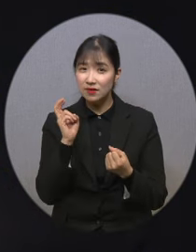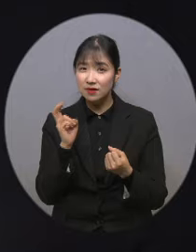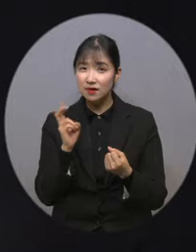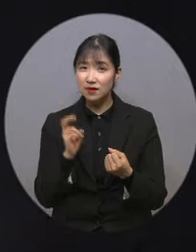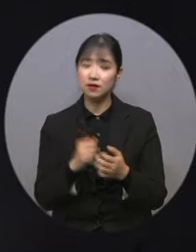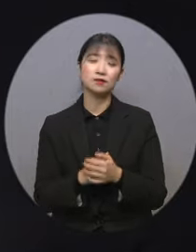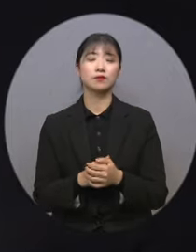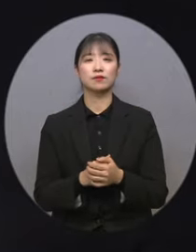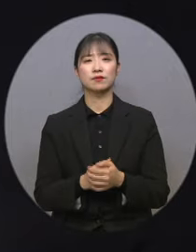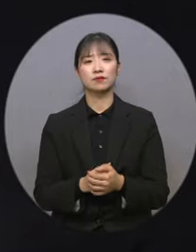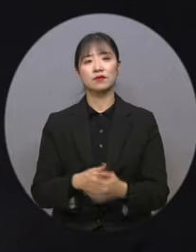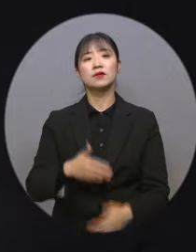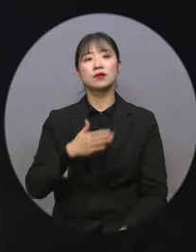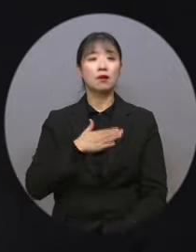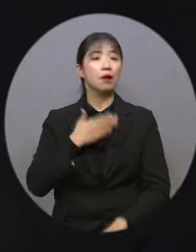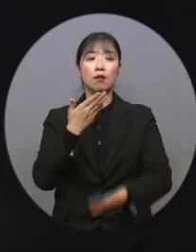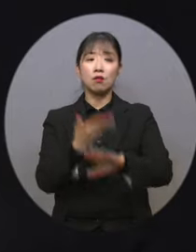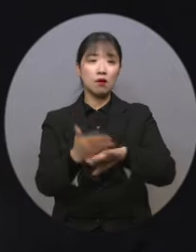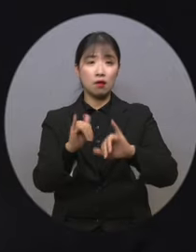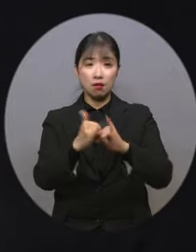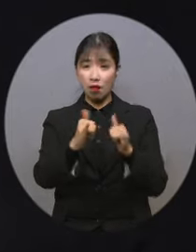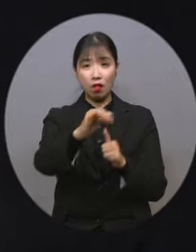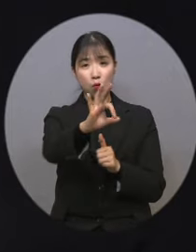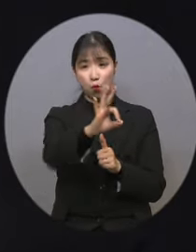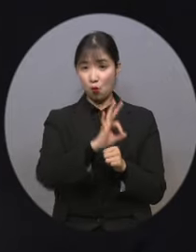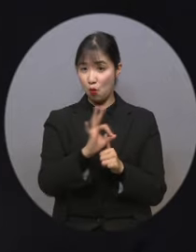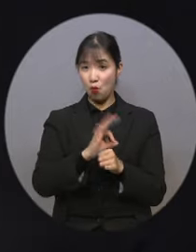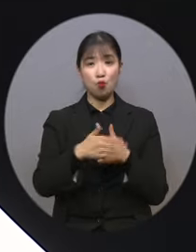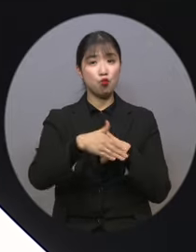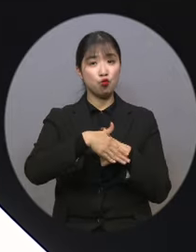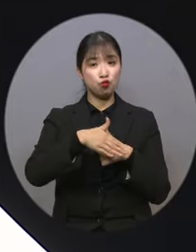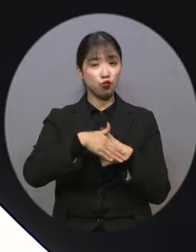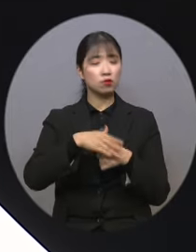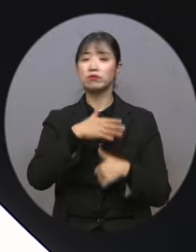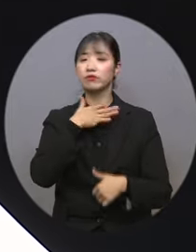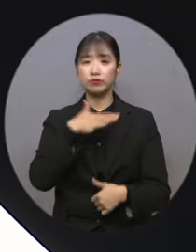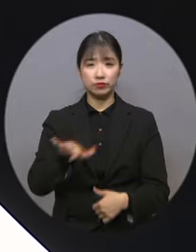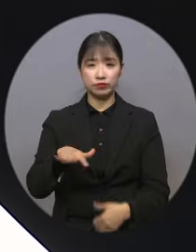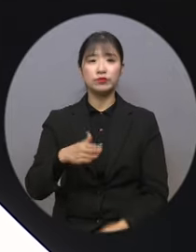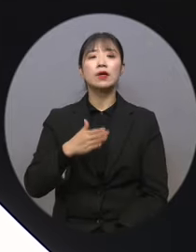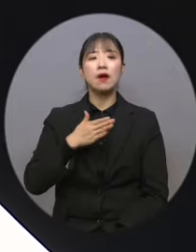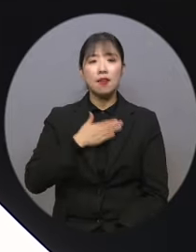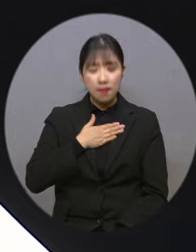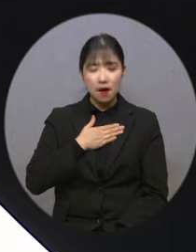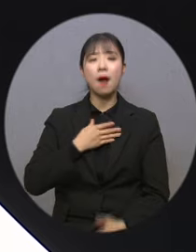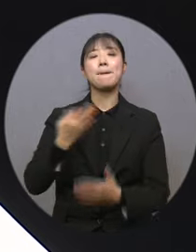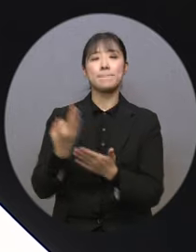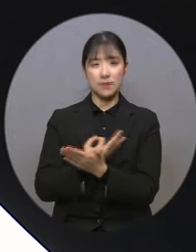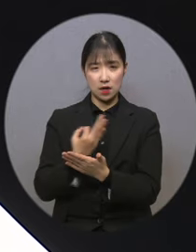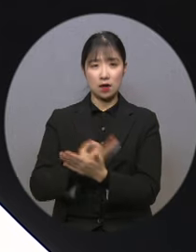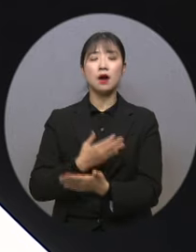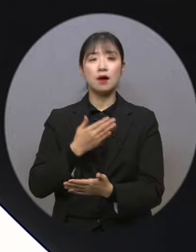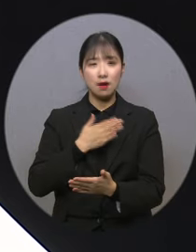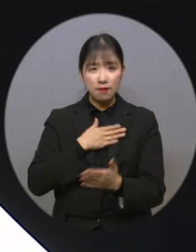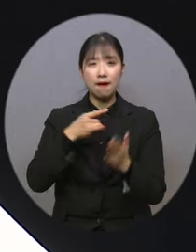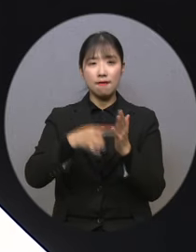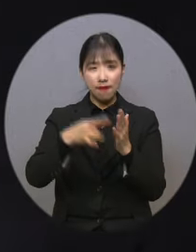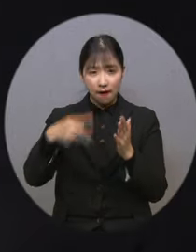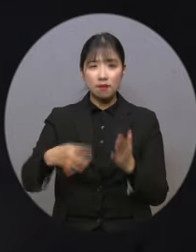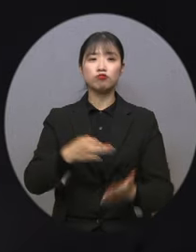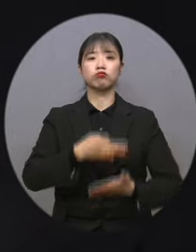해요 저는 남의 후원으로 정치를 해 본적이 없습니다 자신의 3가 벌어 가지고 최가 세금내고